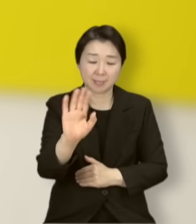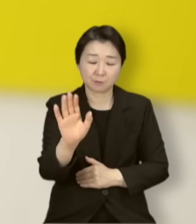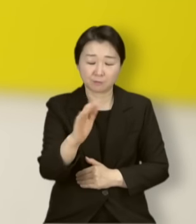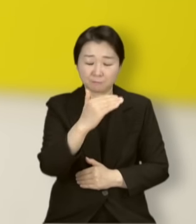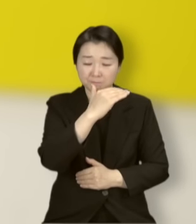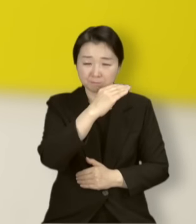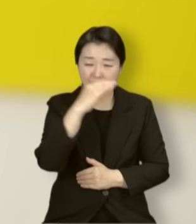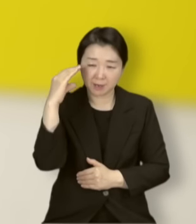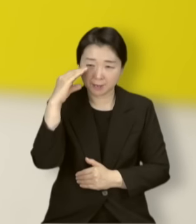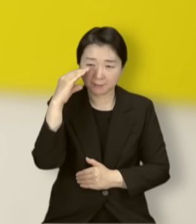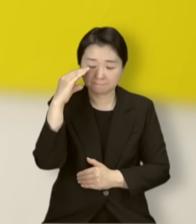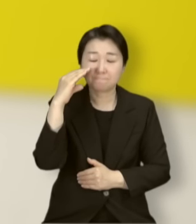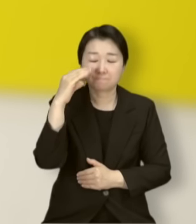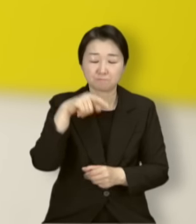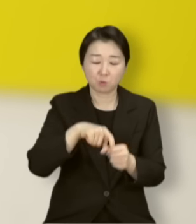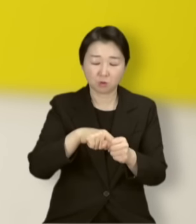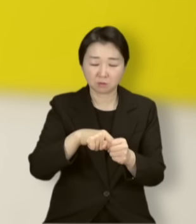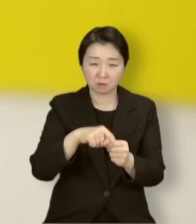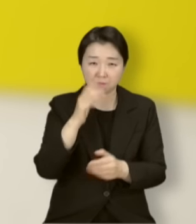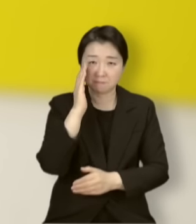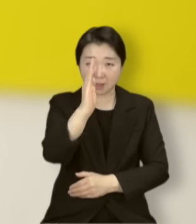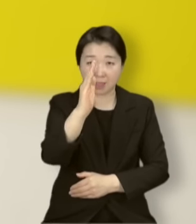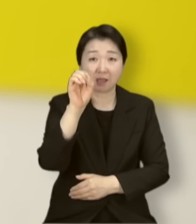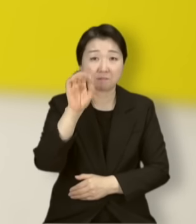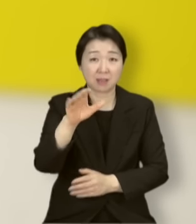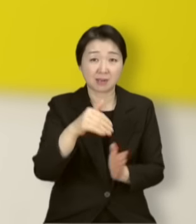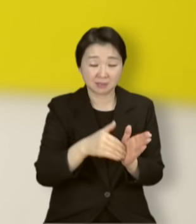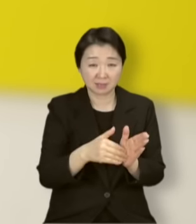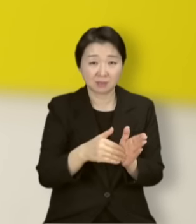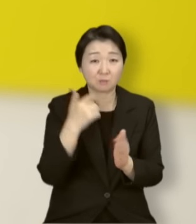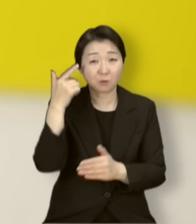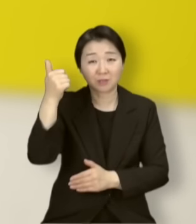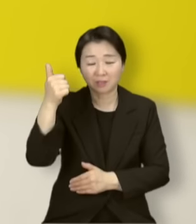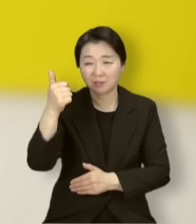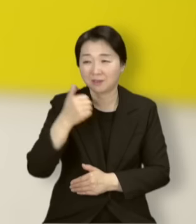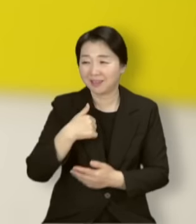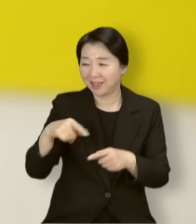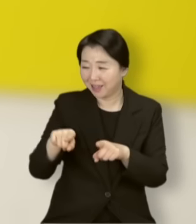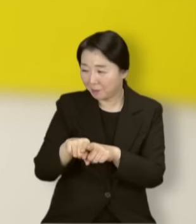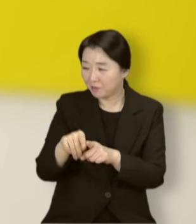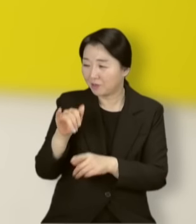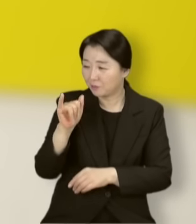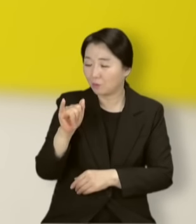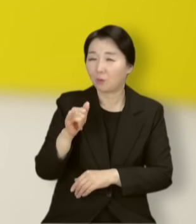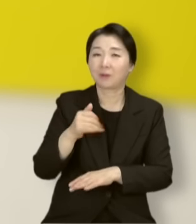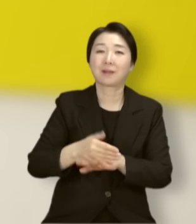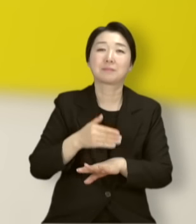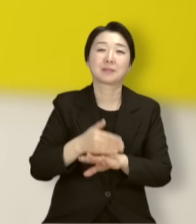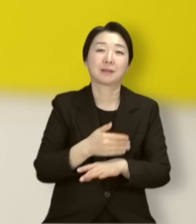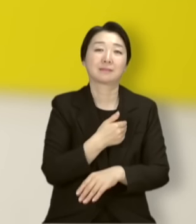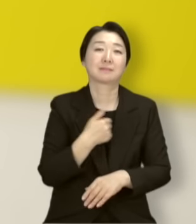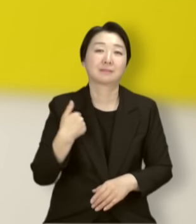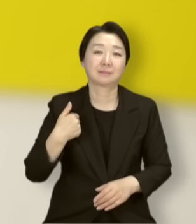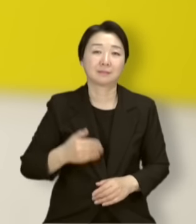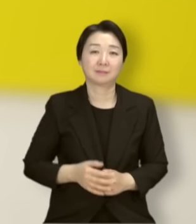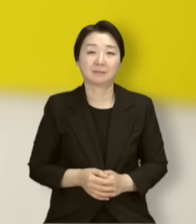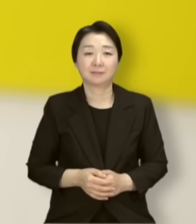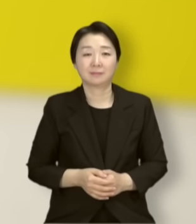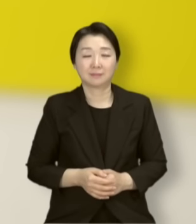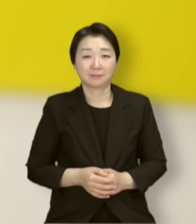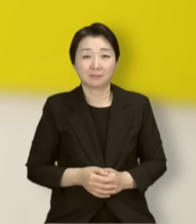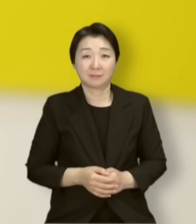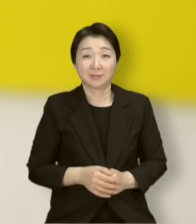바르게 얘기할 수 있는 목사님이 네. 우리 옆에 있다는 게 네. 저희는 너무 든든한데요. 아까 예.